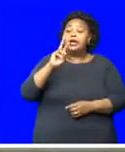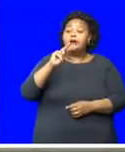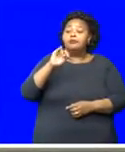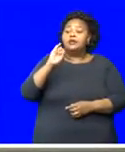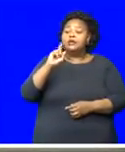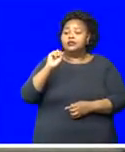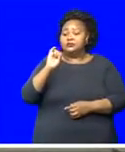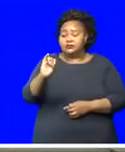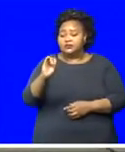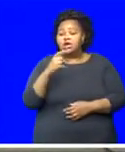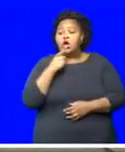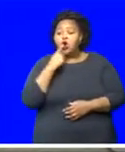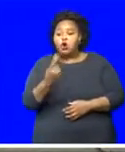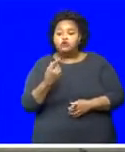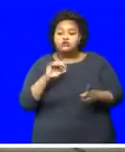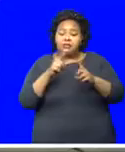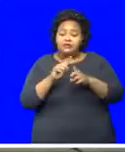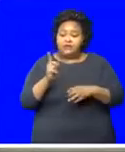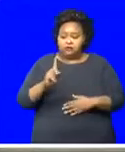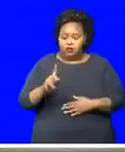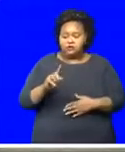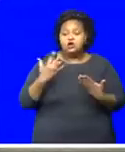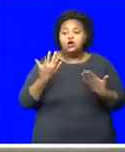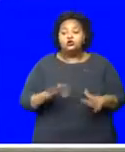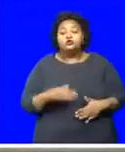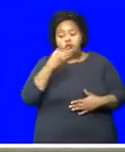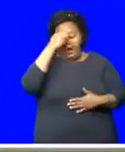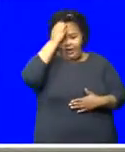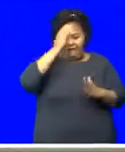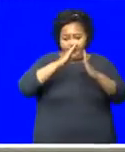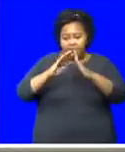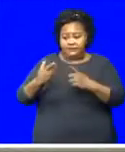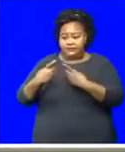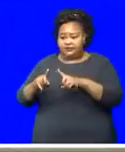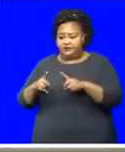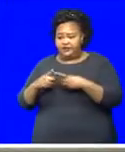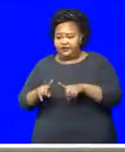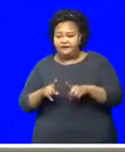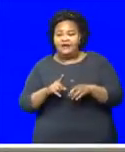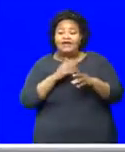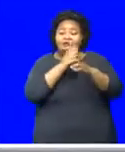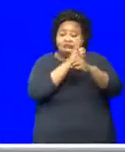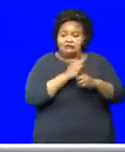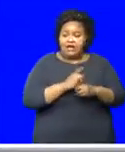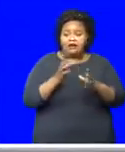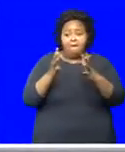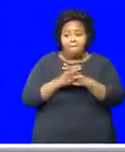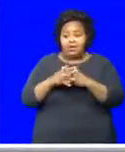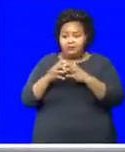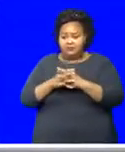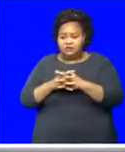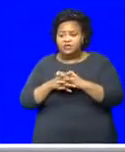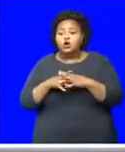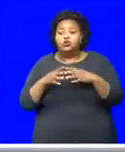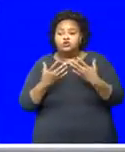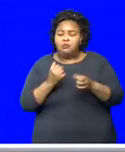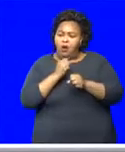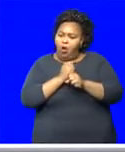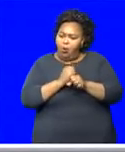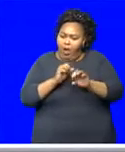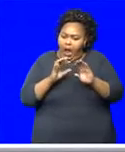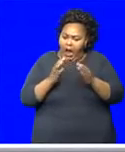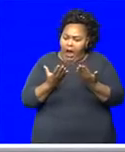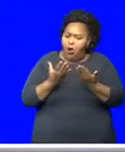bahlosene kubukusana nalamanye matiko ahulumende kuthi bendane tindzaba entethuthukisa bantfu labasha basikhuthatha ukuthi libe